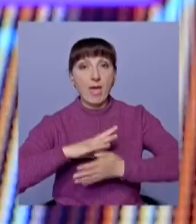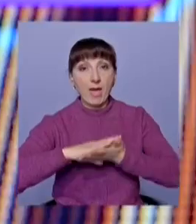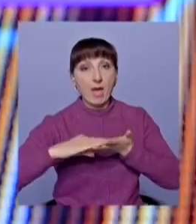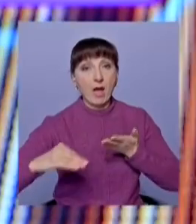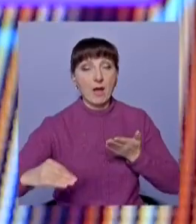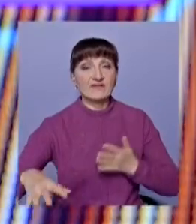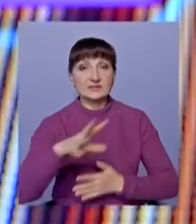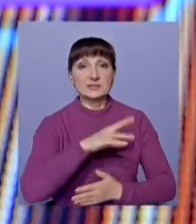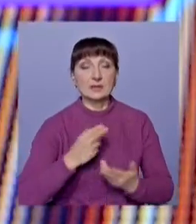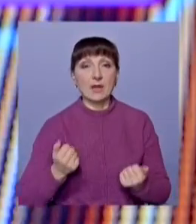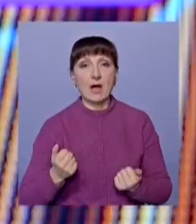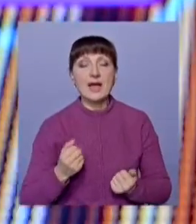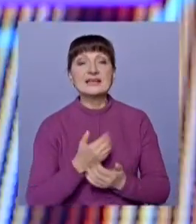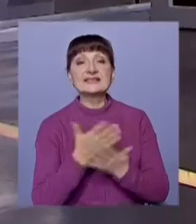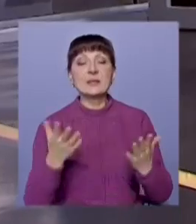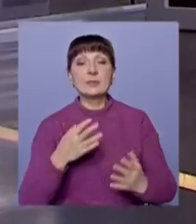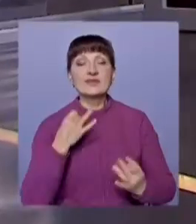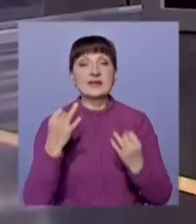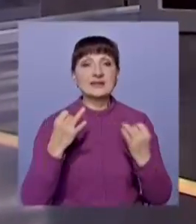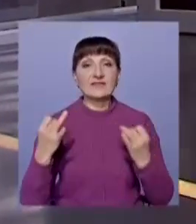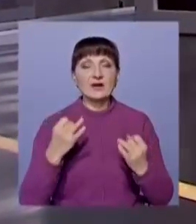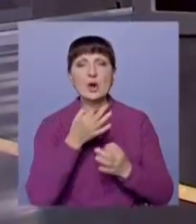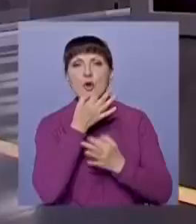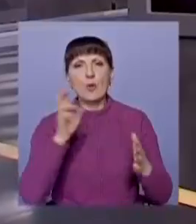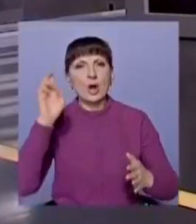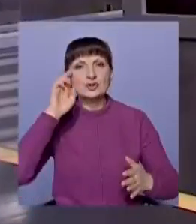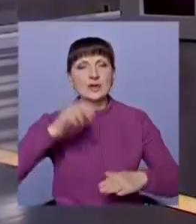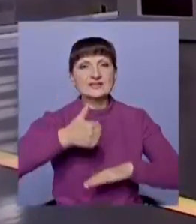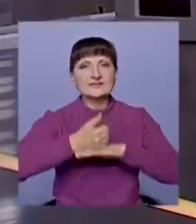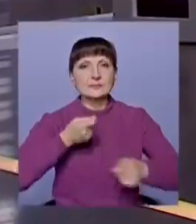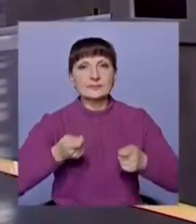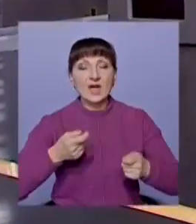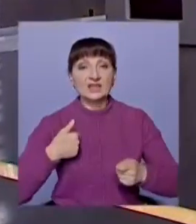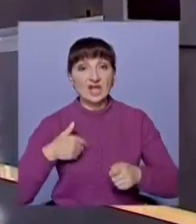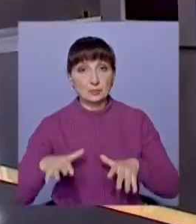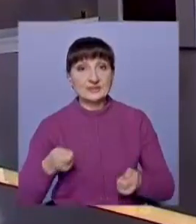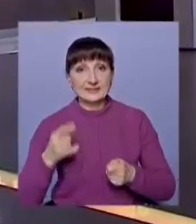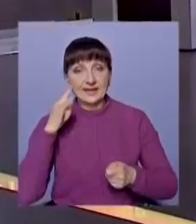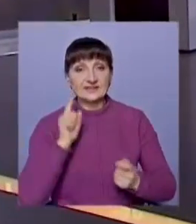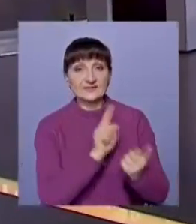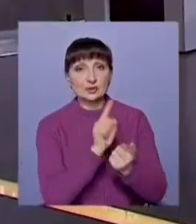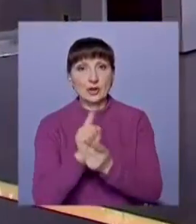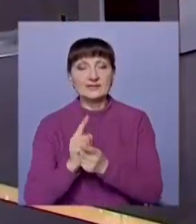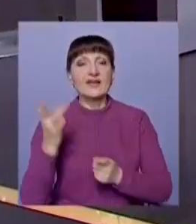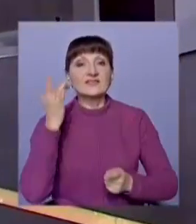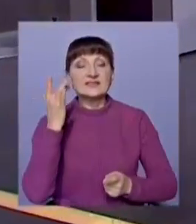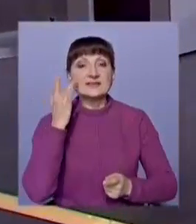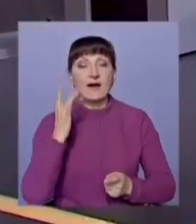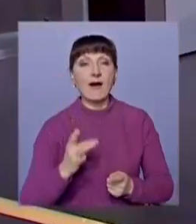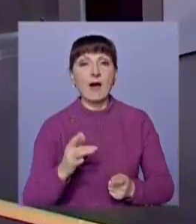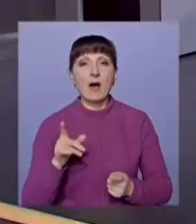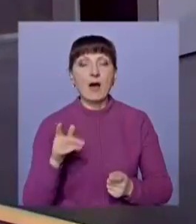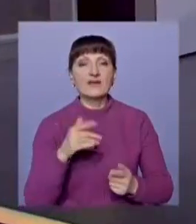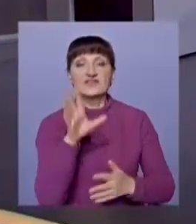кем бы мы ни разговаривали на международной арене, с каким бы лидером ни встречался бы наш президент, первое, да, что всегда вставят в